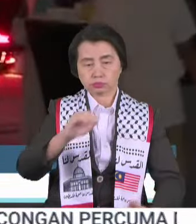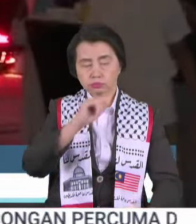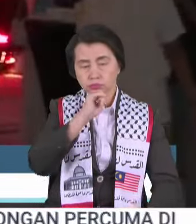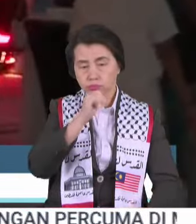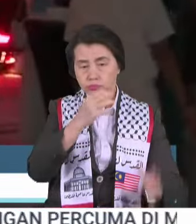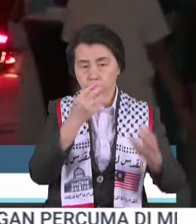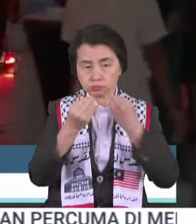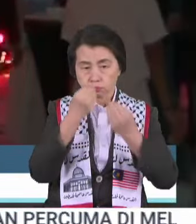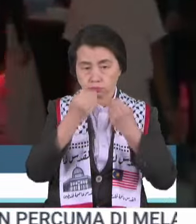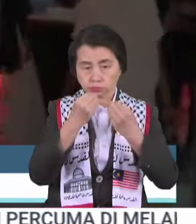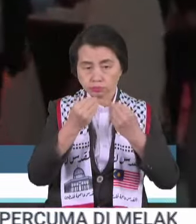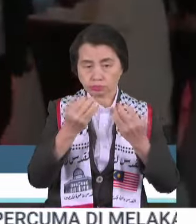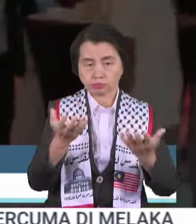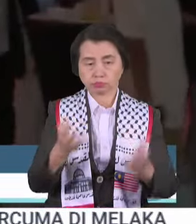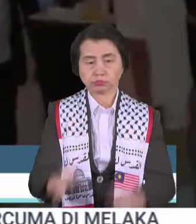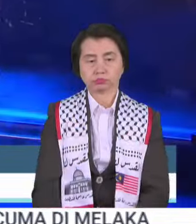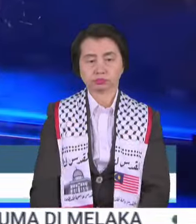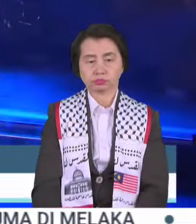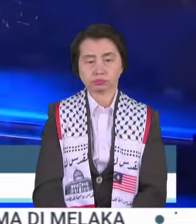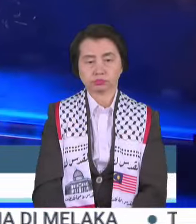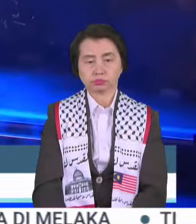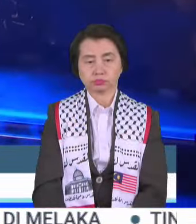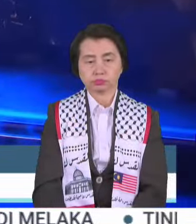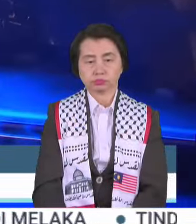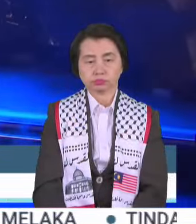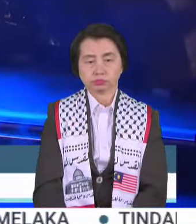penghayatan atas pentas, semua sangat baik.